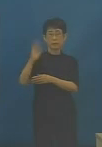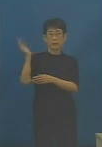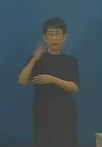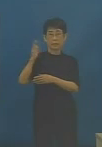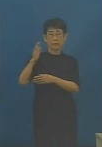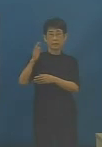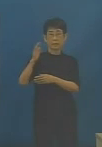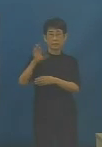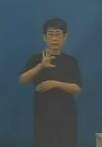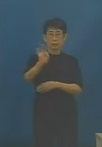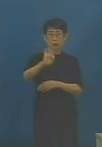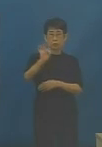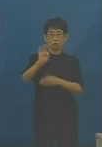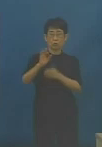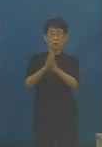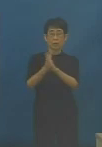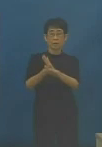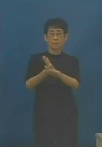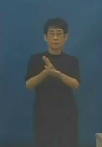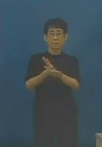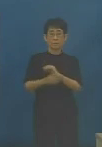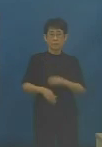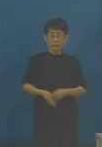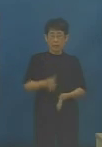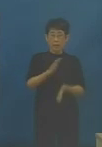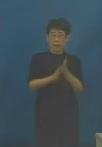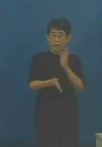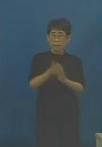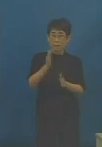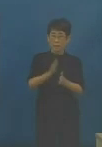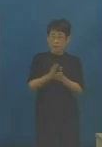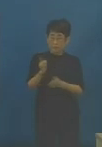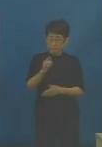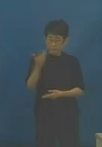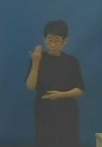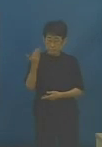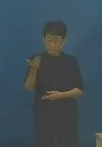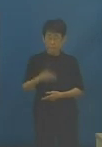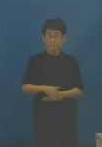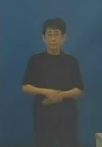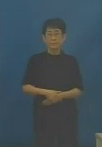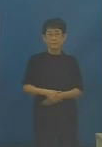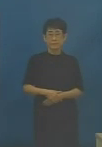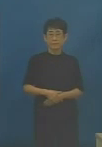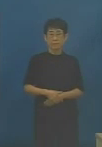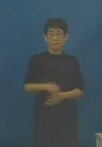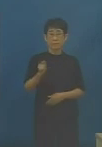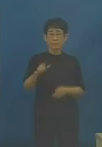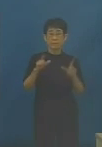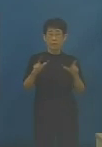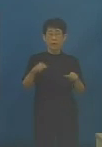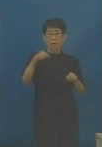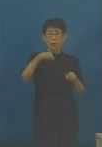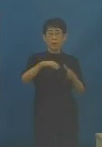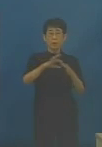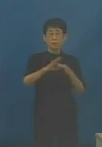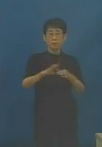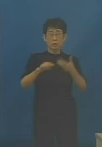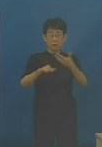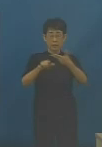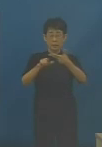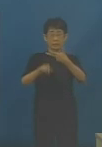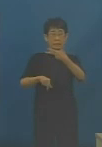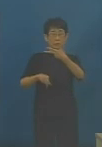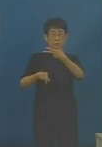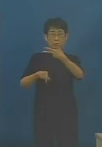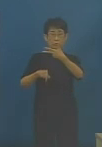るような状況になっています。改めて知事の受け止めを教えていただけますか。 まあ、これにつきましては我々7月